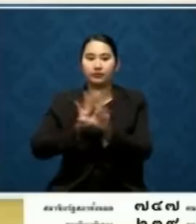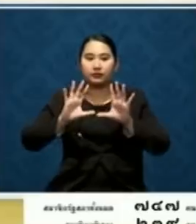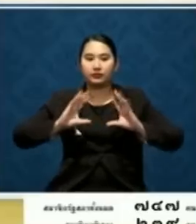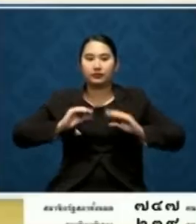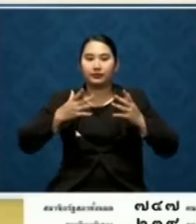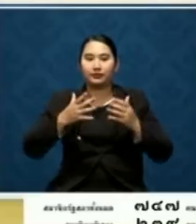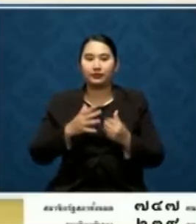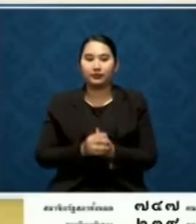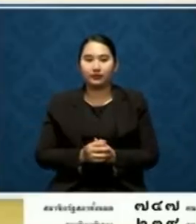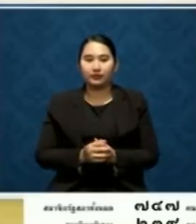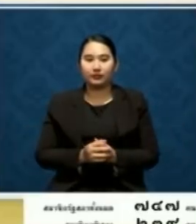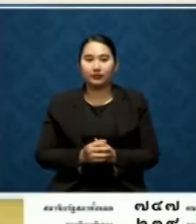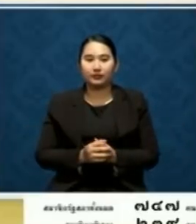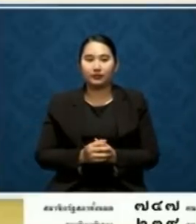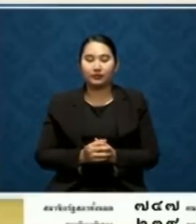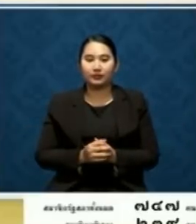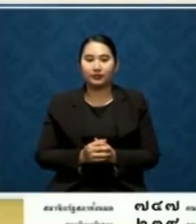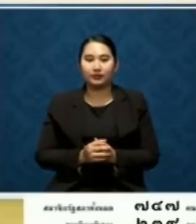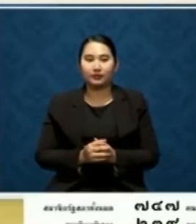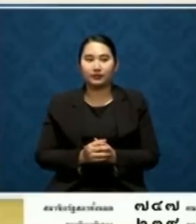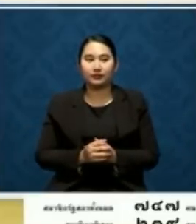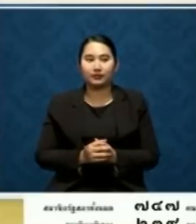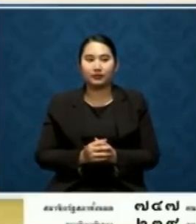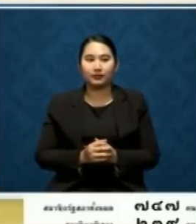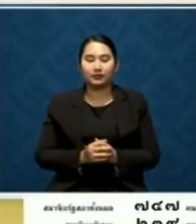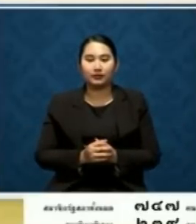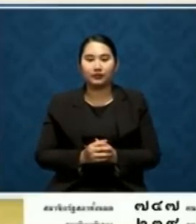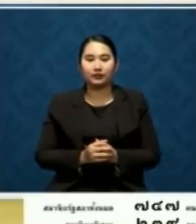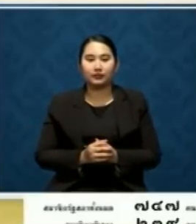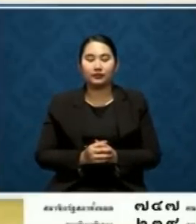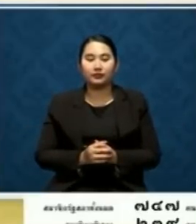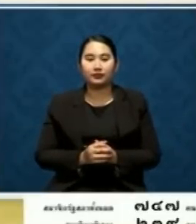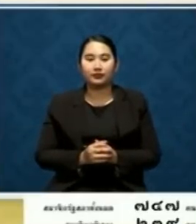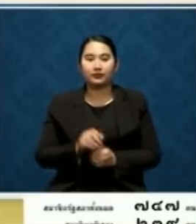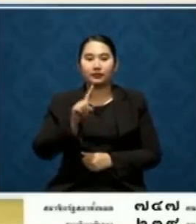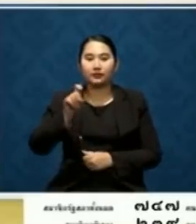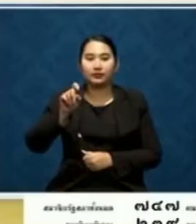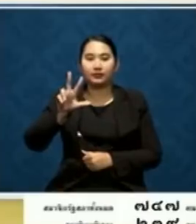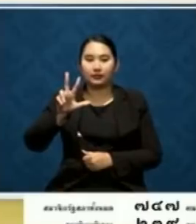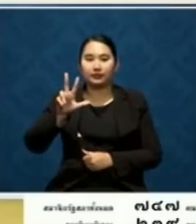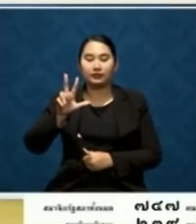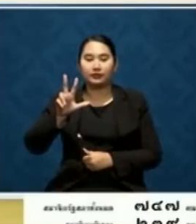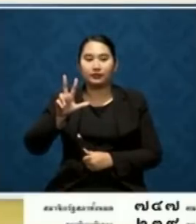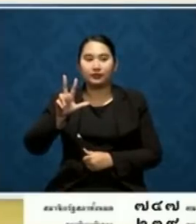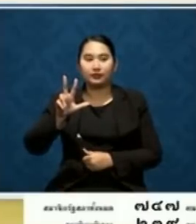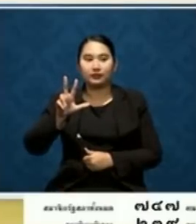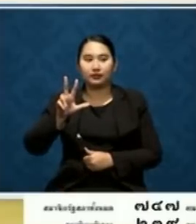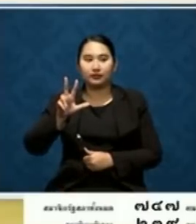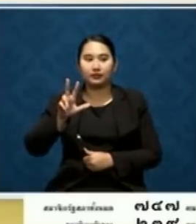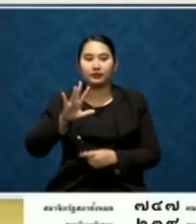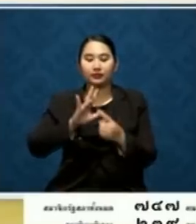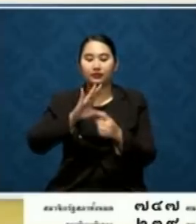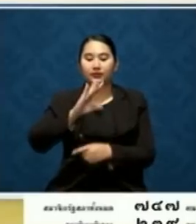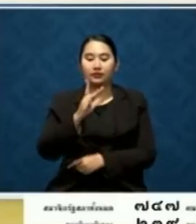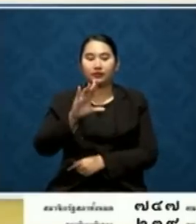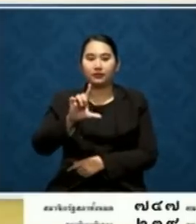่ นะเพราะอย่าลืมว่าวันนี้เนี่ยพรรคเพื่อไทยเป็นแกนนำที่ไม่ได้นำจริงๆนะที่ไม่ได้นำเพราะถูกต่อรองทุกอย่างยอมรับทุกเงื่อนไขเงื่อนไขภูมิใจ